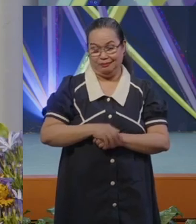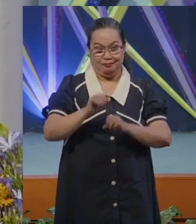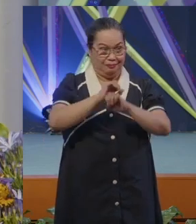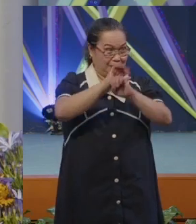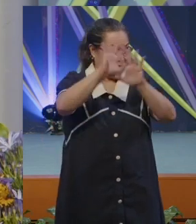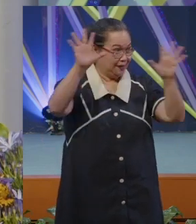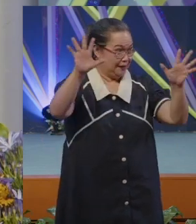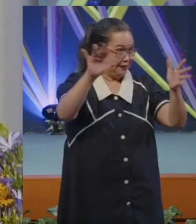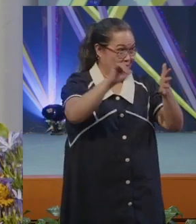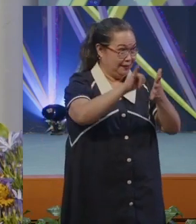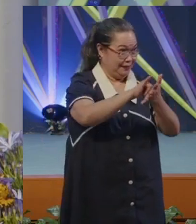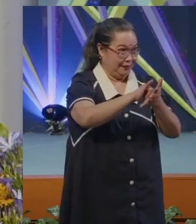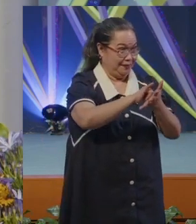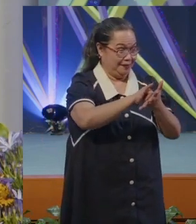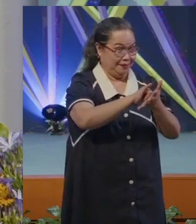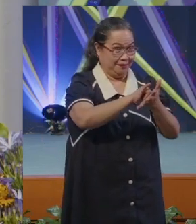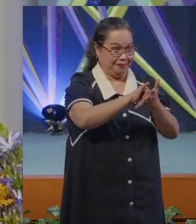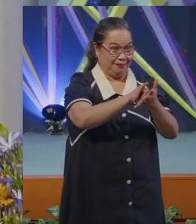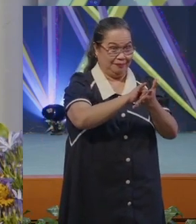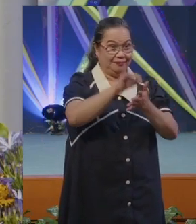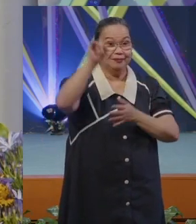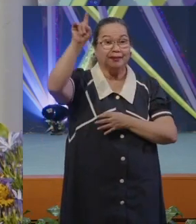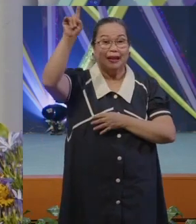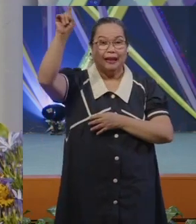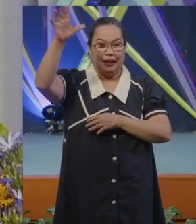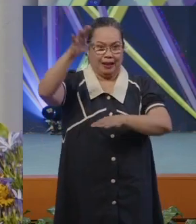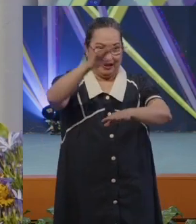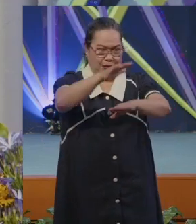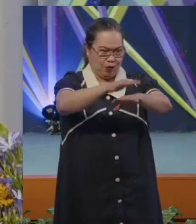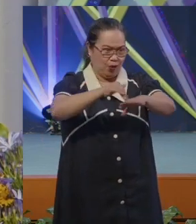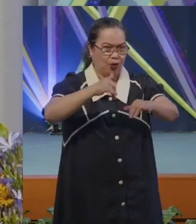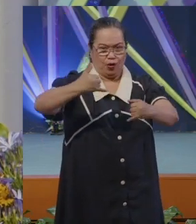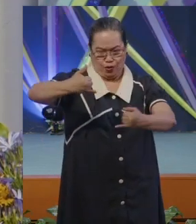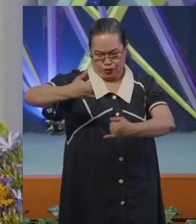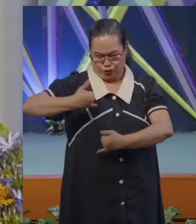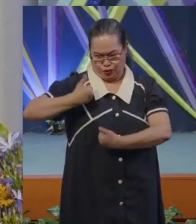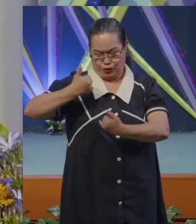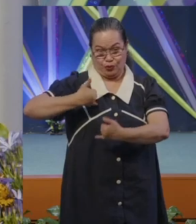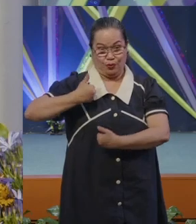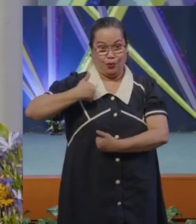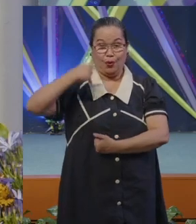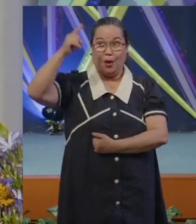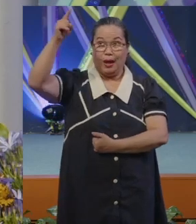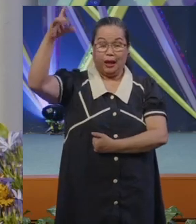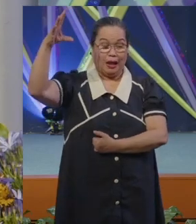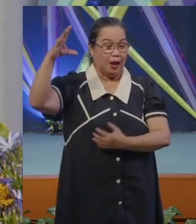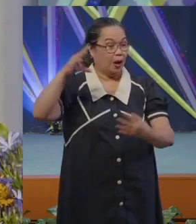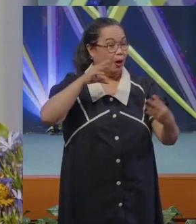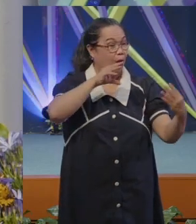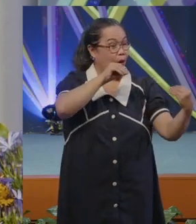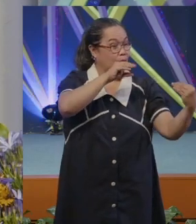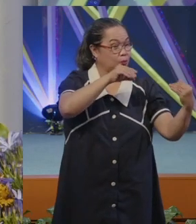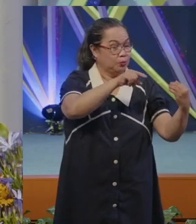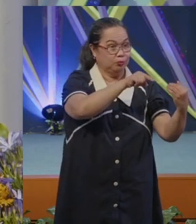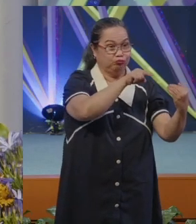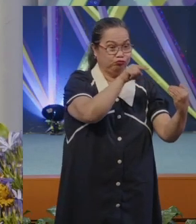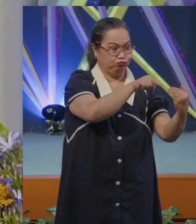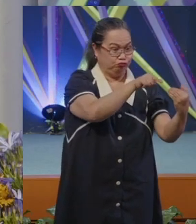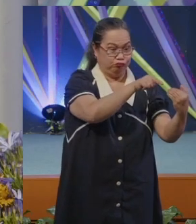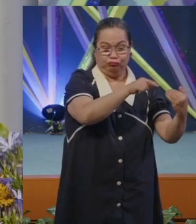po na tinawag ng Panginoon at nangusap ang Panginoon diretso kay